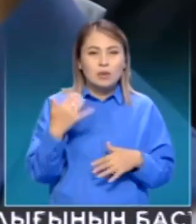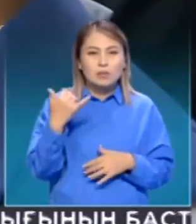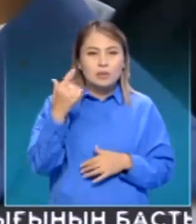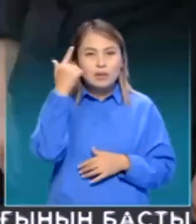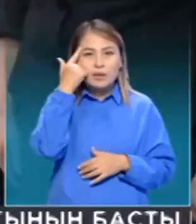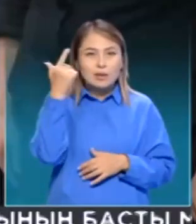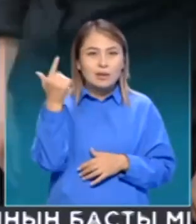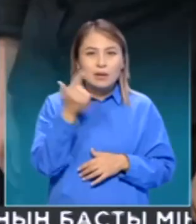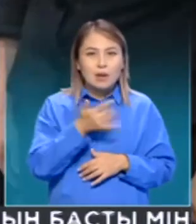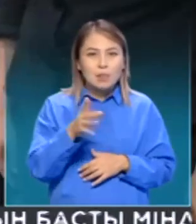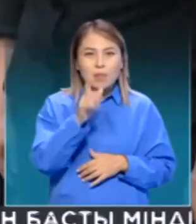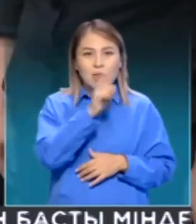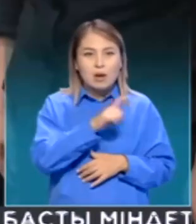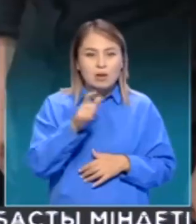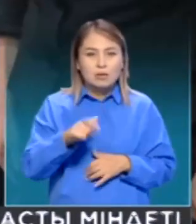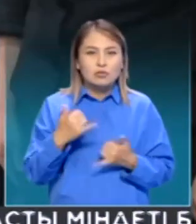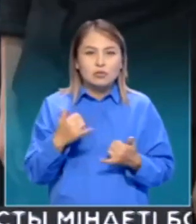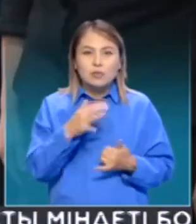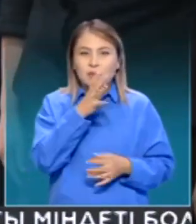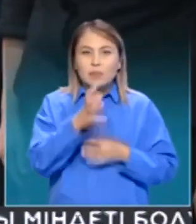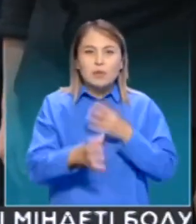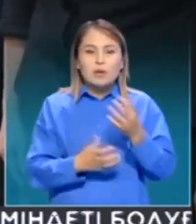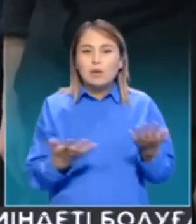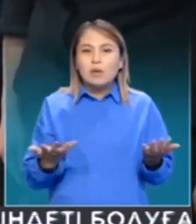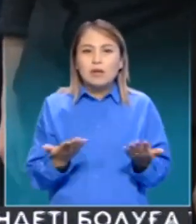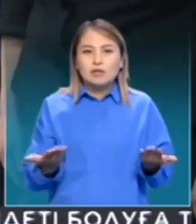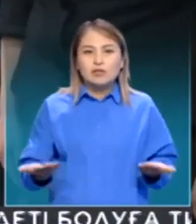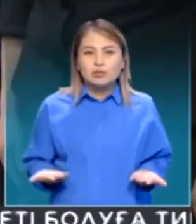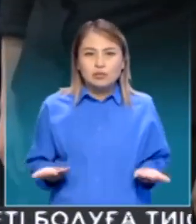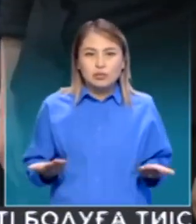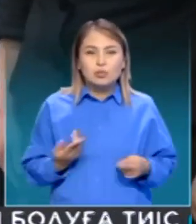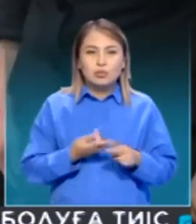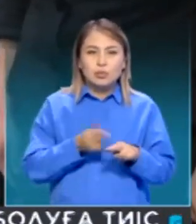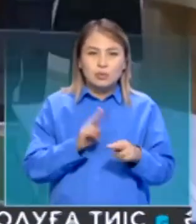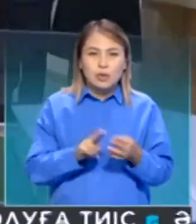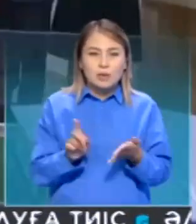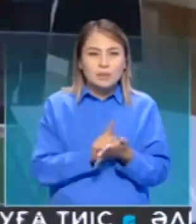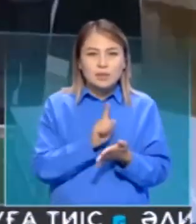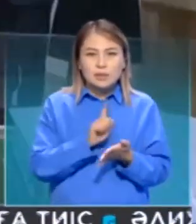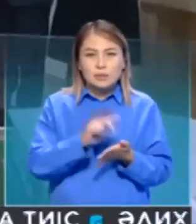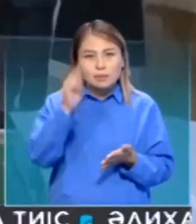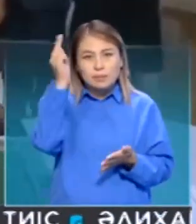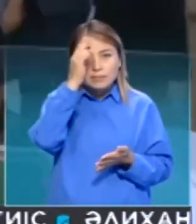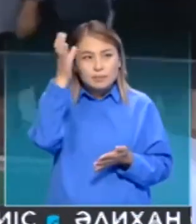бәсекеге толы әлемде қалай өмір сүреді? Сондықтан білім ең алдымен керек.